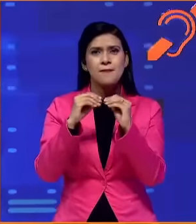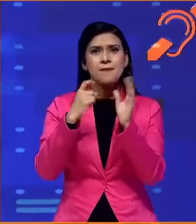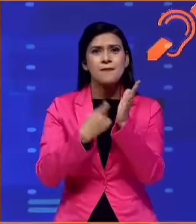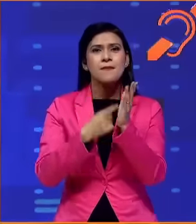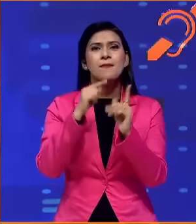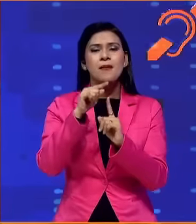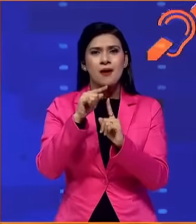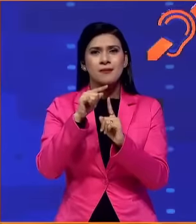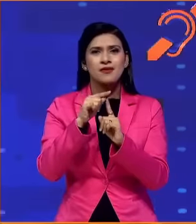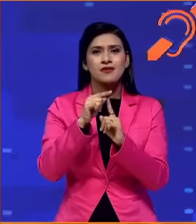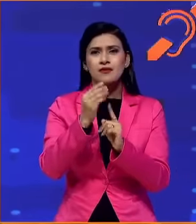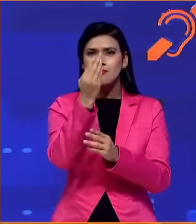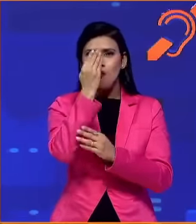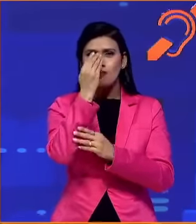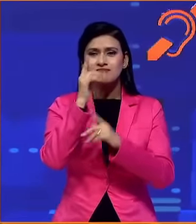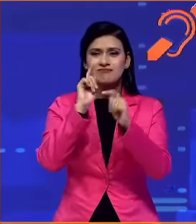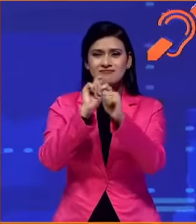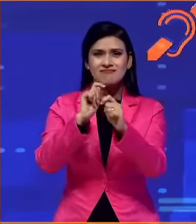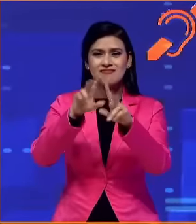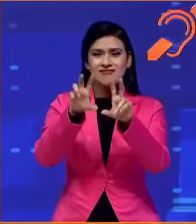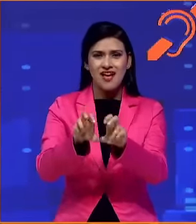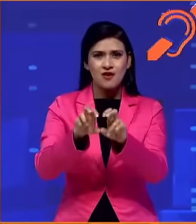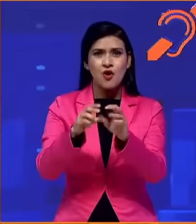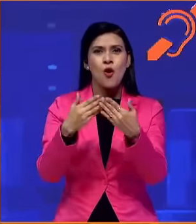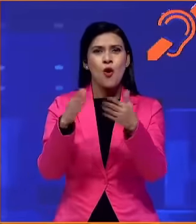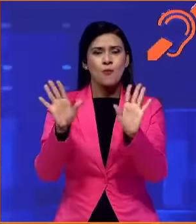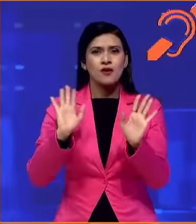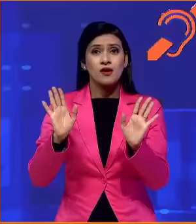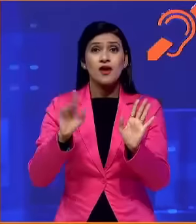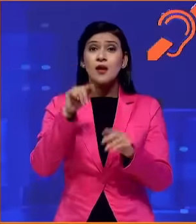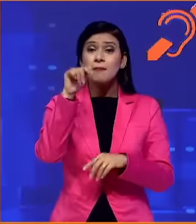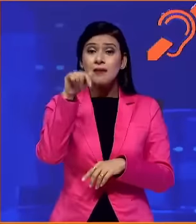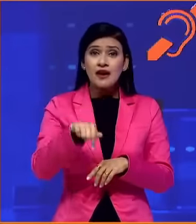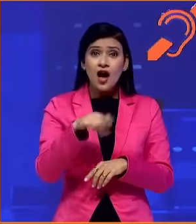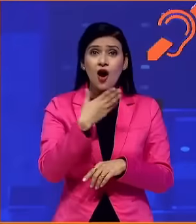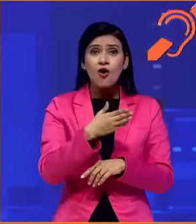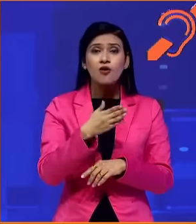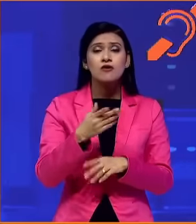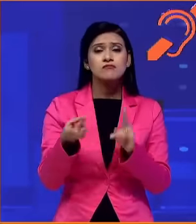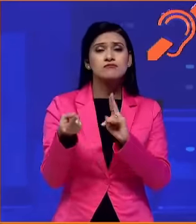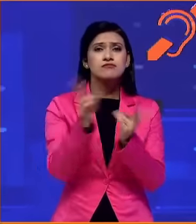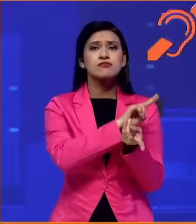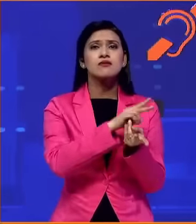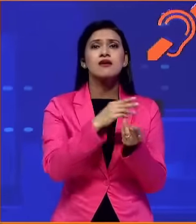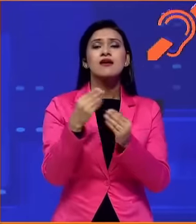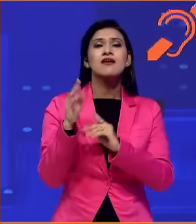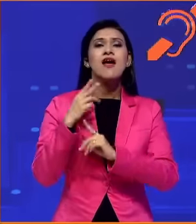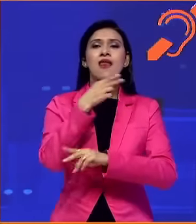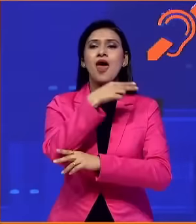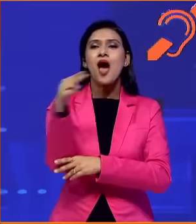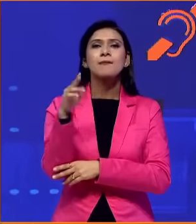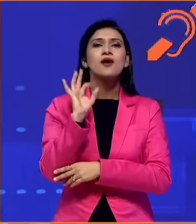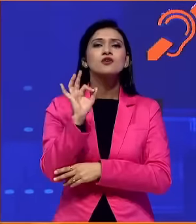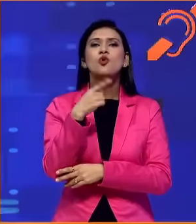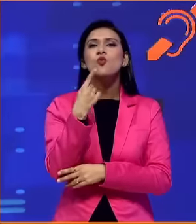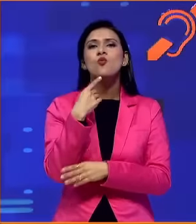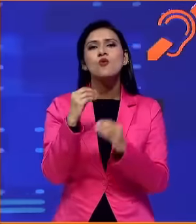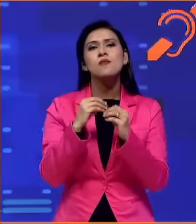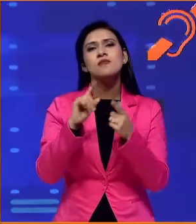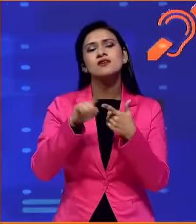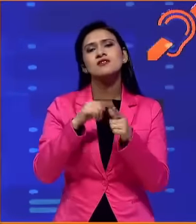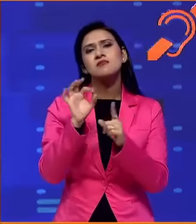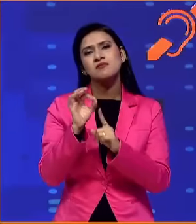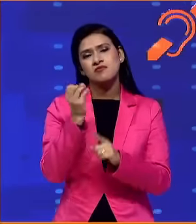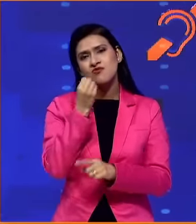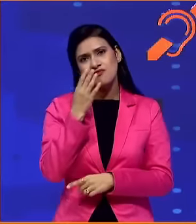लिया।लेकिनआजभाजपाइसउपलब्धिका श्रेयलेरहीहै।ऐसाक्यों ?इसकेपीछेएक